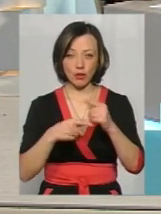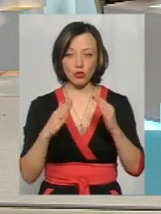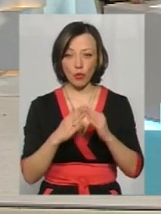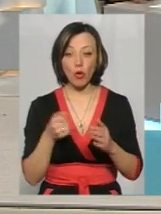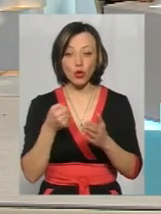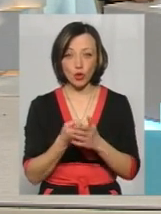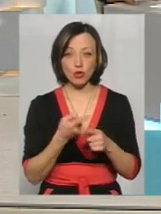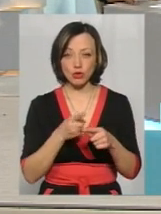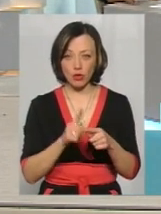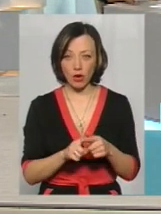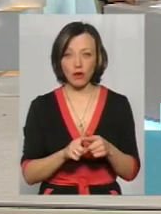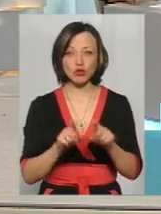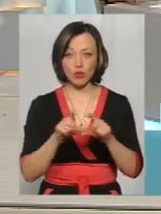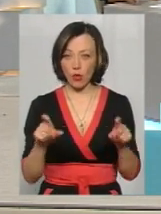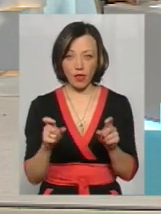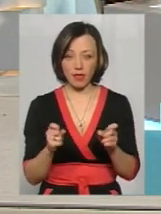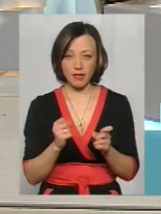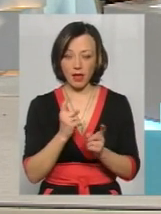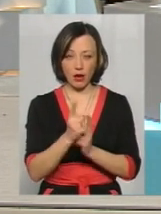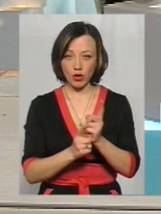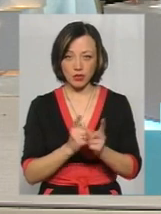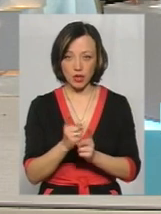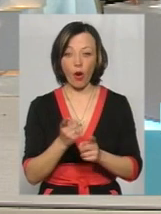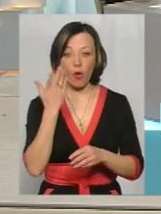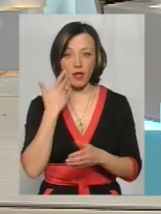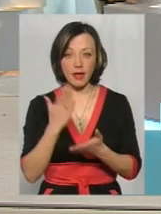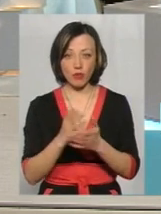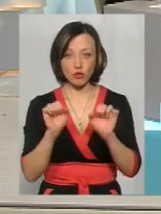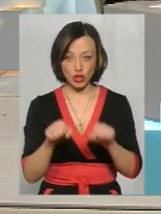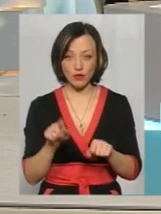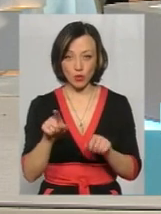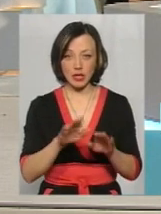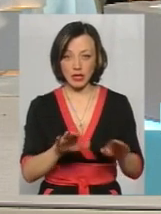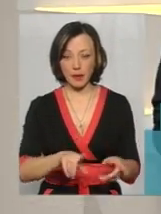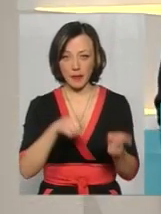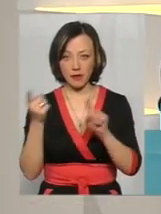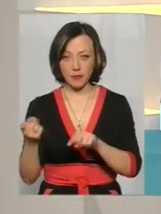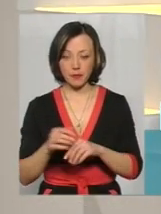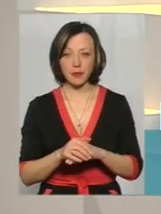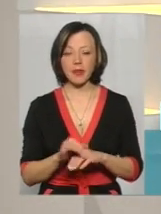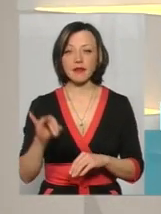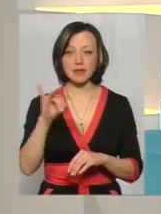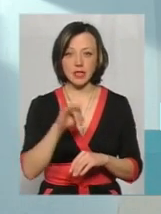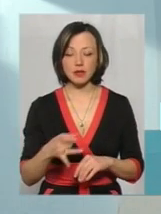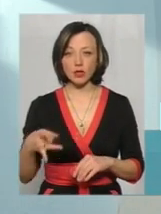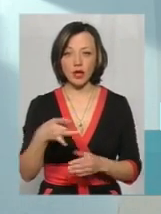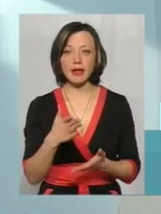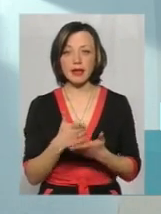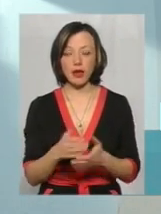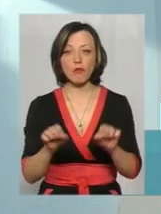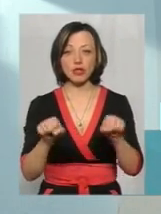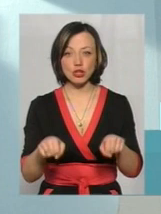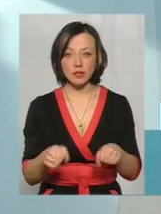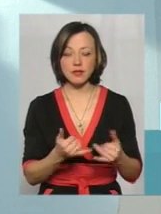до того часу, в принципі, школи не організують. Вже тоді, коли є можливість, тоді дітей переводять. В Ізяславському районі є